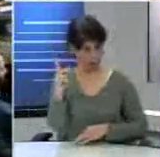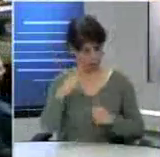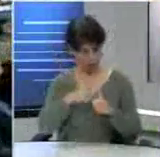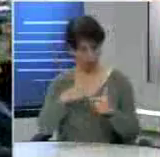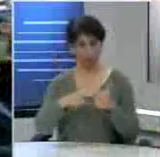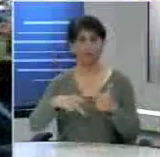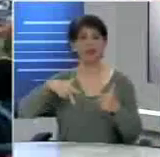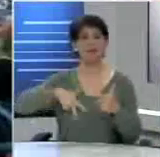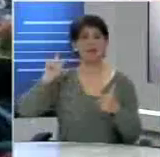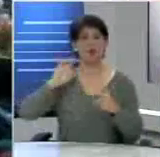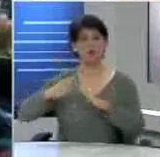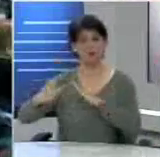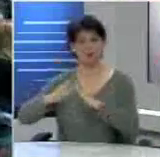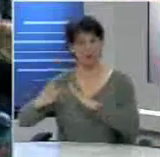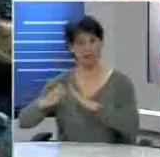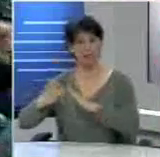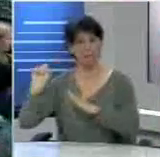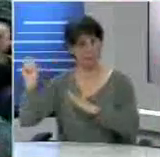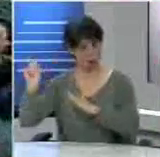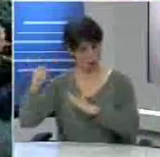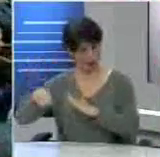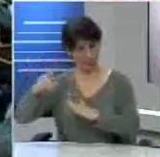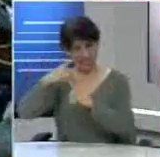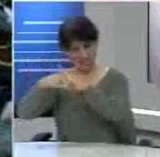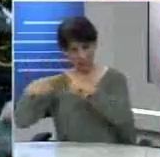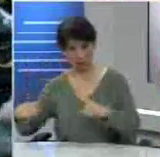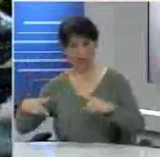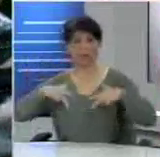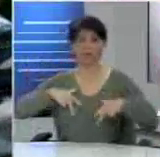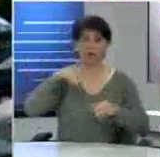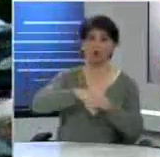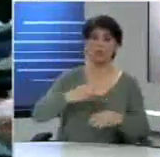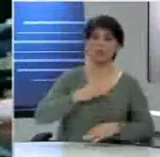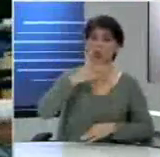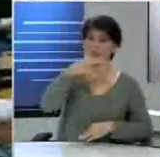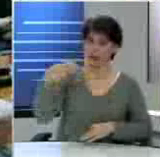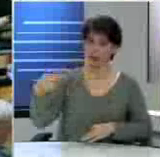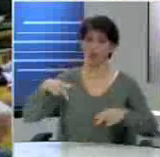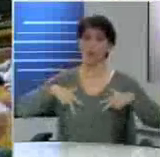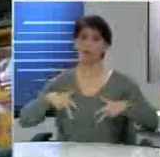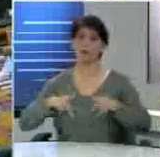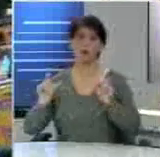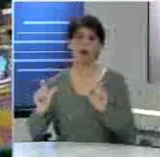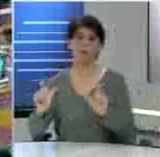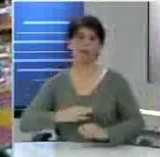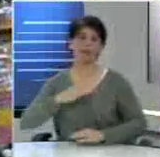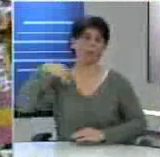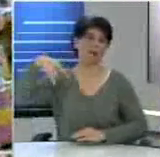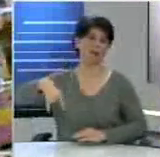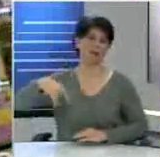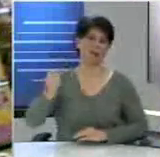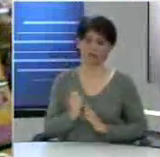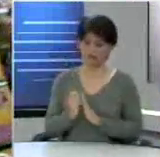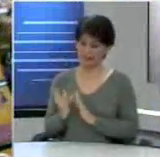τον Υπουργό Προστασίας του Πολίτη, τον κύριο Ξοχοίδη, τον Υπουργό Εσωτερικών, τον κύριο Θεοδωρικάκο, τον Υπουργό Άμυνας, τον κύριο Παναγιωτόπουλο. Και